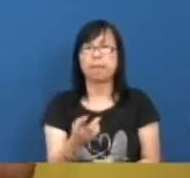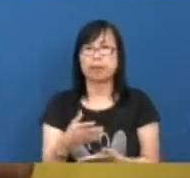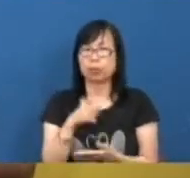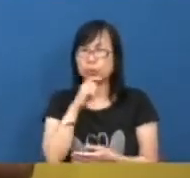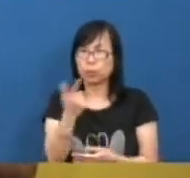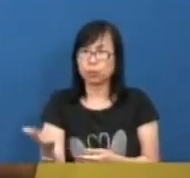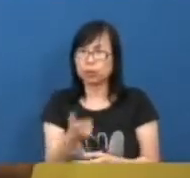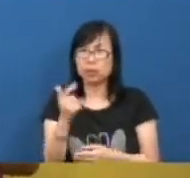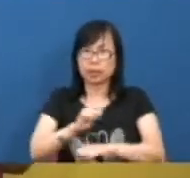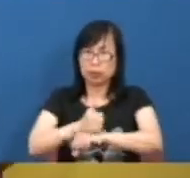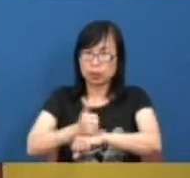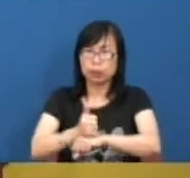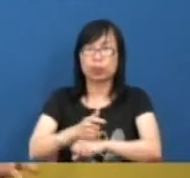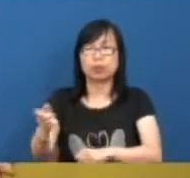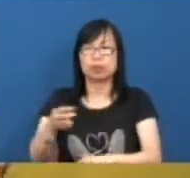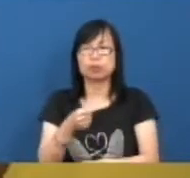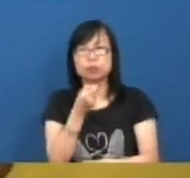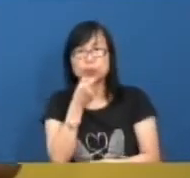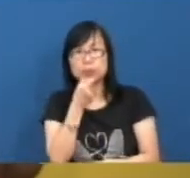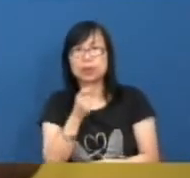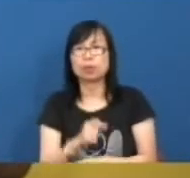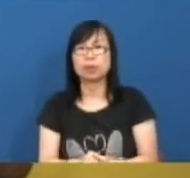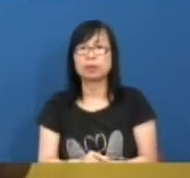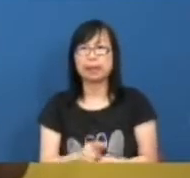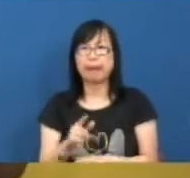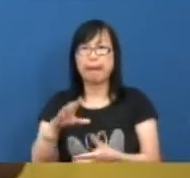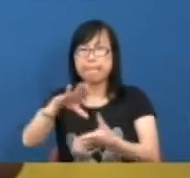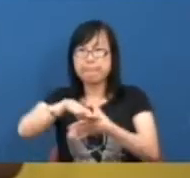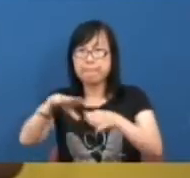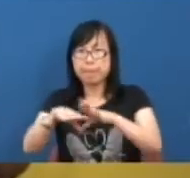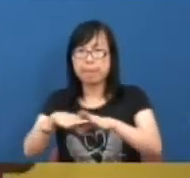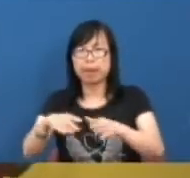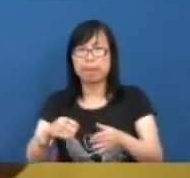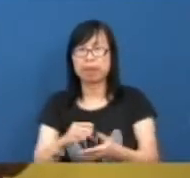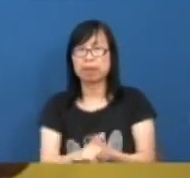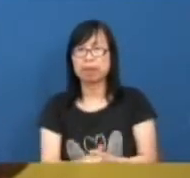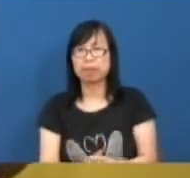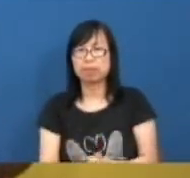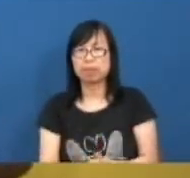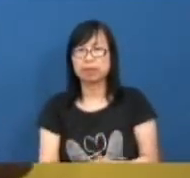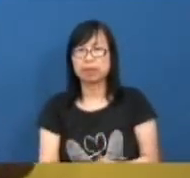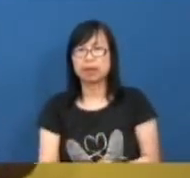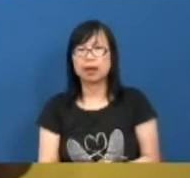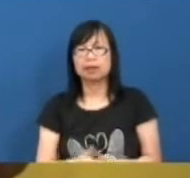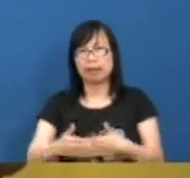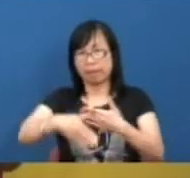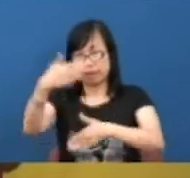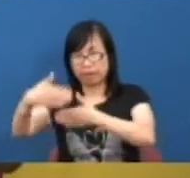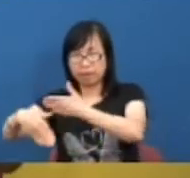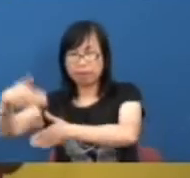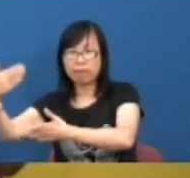他們也很流行用一些舊的一些文物的或者文物的大廈或者一